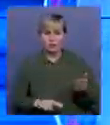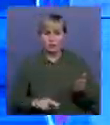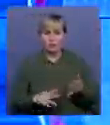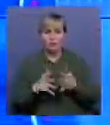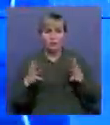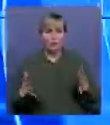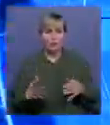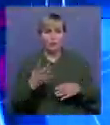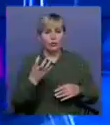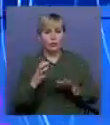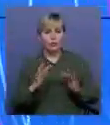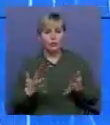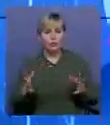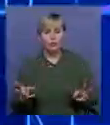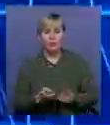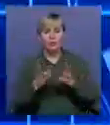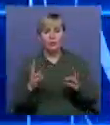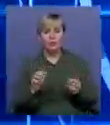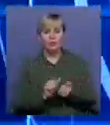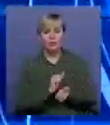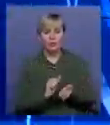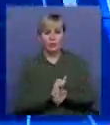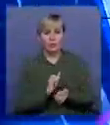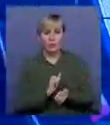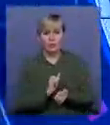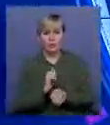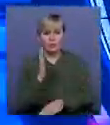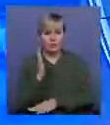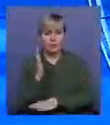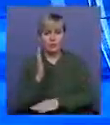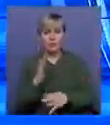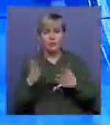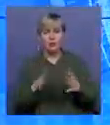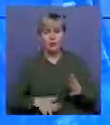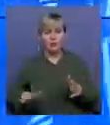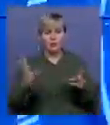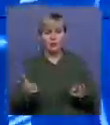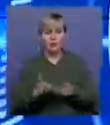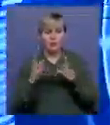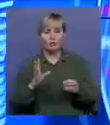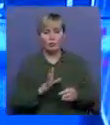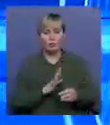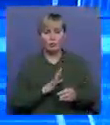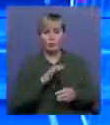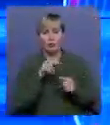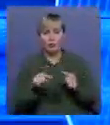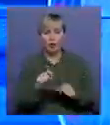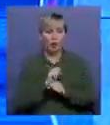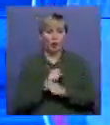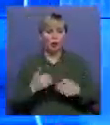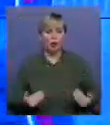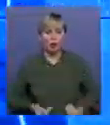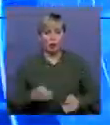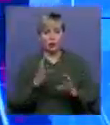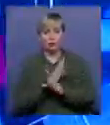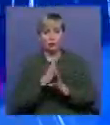больше 400 случаев возгорания сухого травостоя. Большая часть пожаров произошла в момент отдыха жителей на